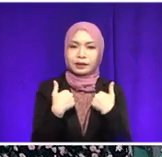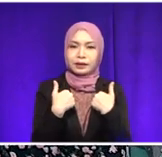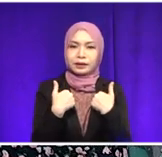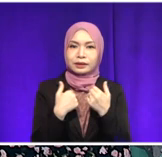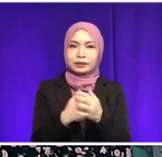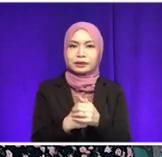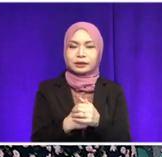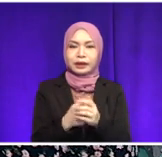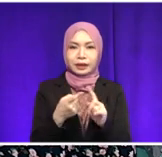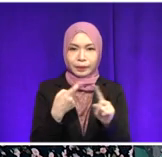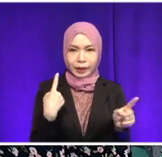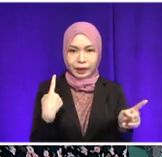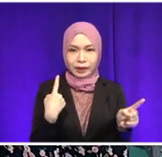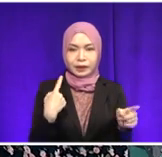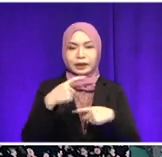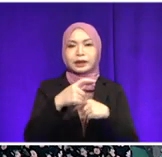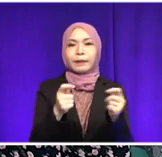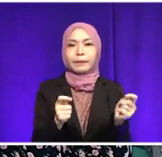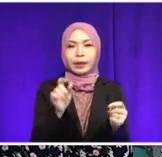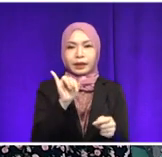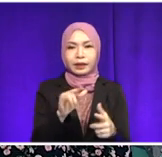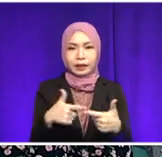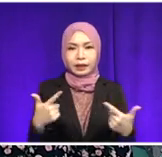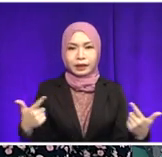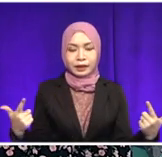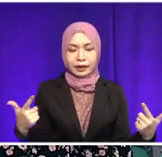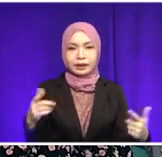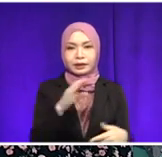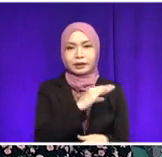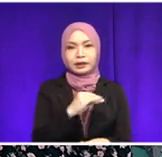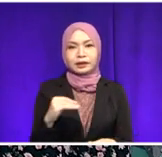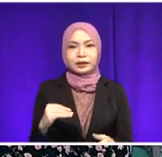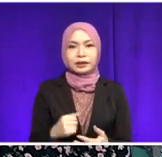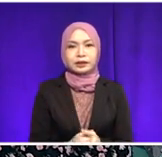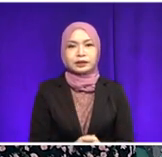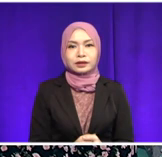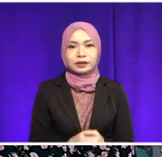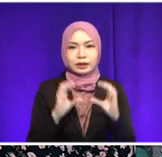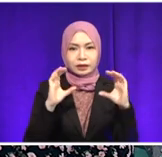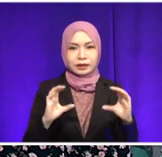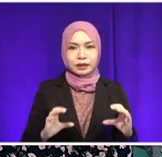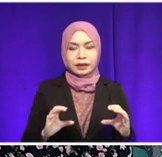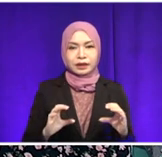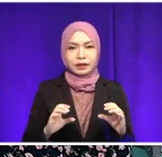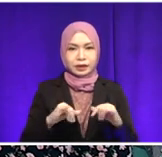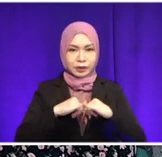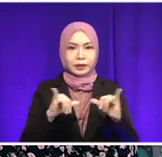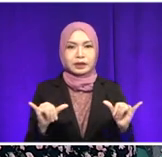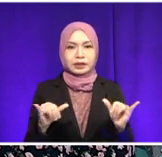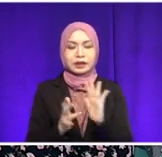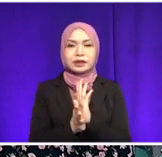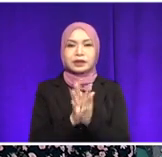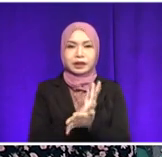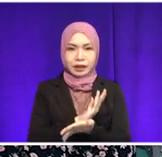Oke jadi apabila pelanggan datang berjumpa dengan pengurus Project pengurus Project akan memainkan peranannya